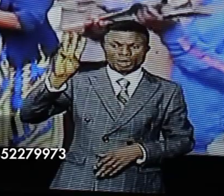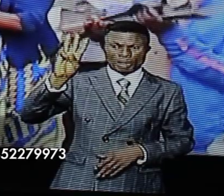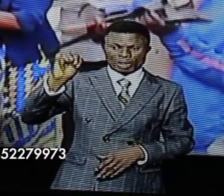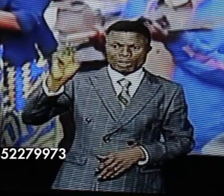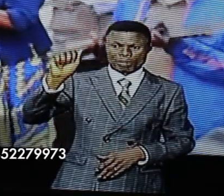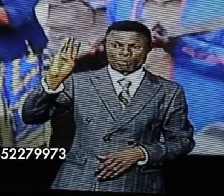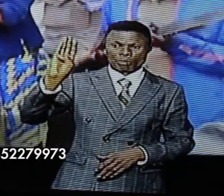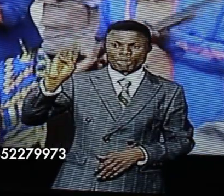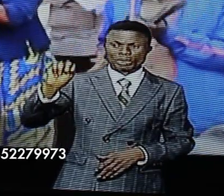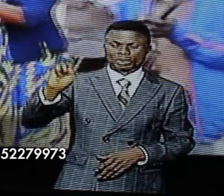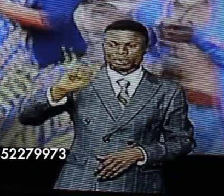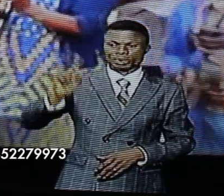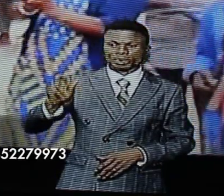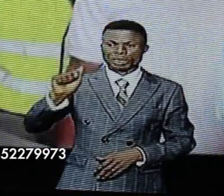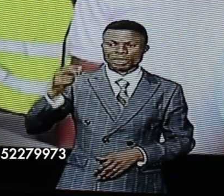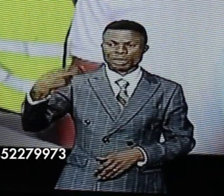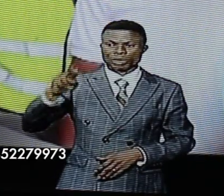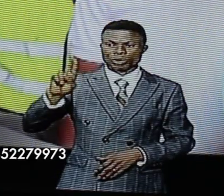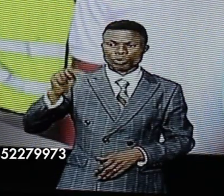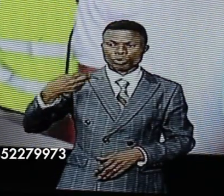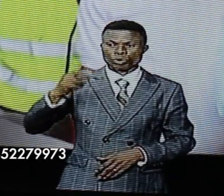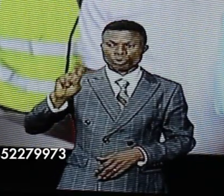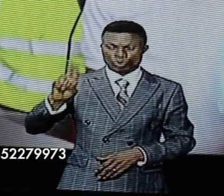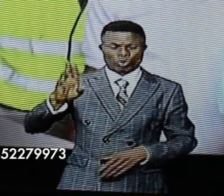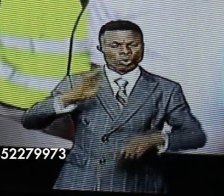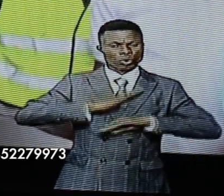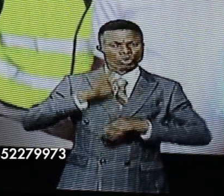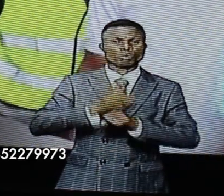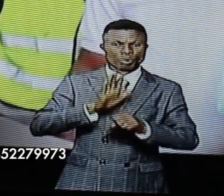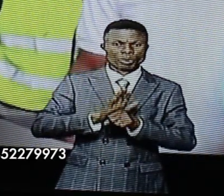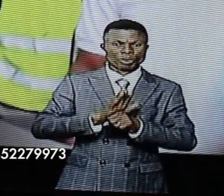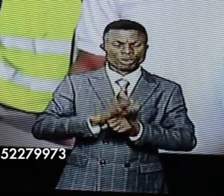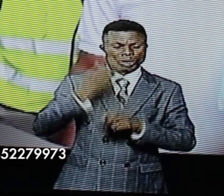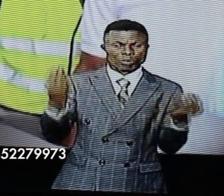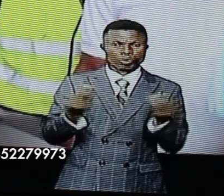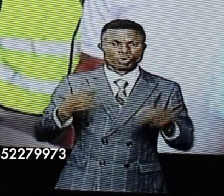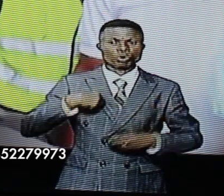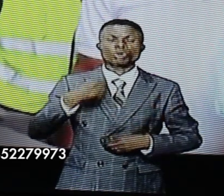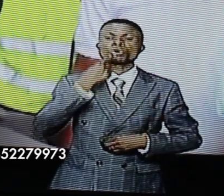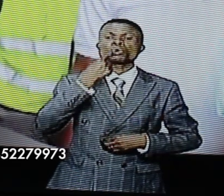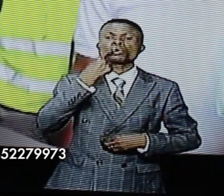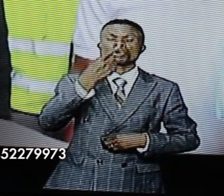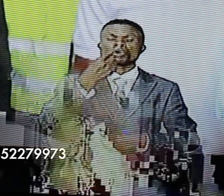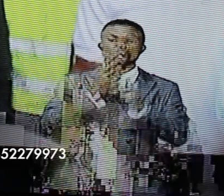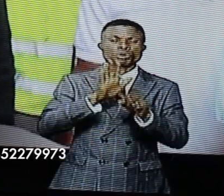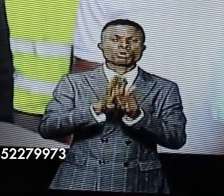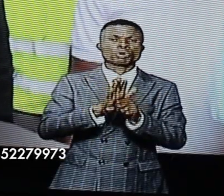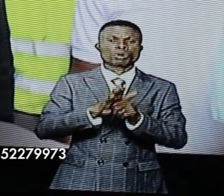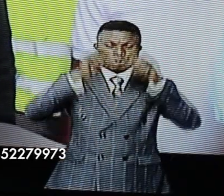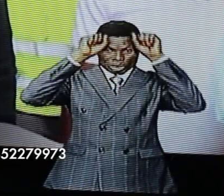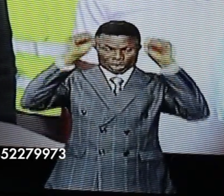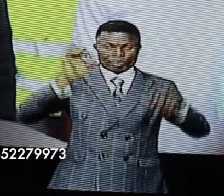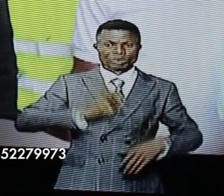Mwalakintsende Ndembo, et sincèrement, nous sommes très satisfaits. Et sur cette occasion, nous voudrions aussi remercier le président